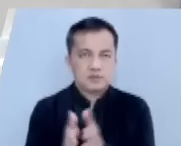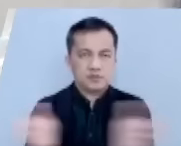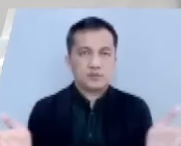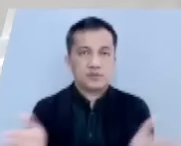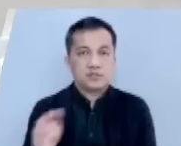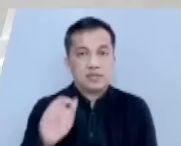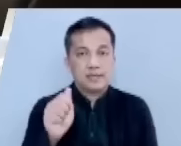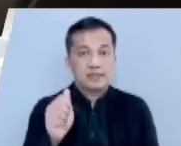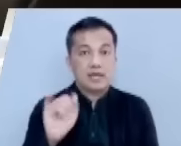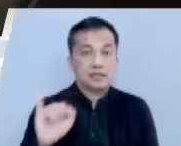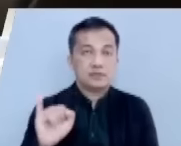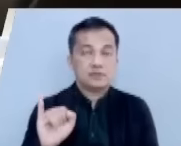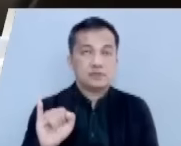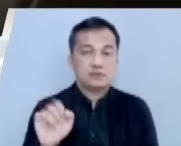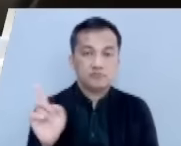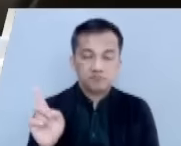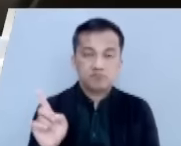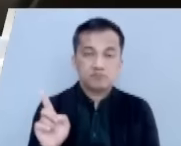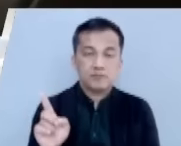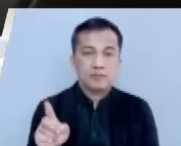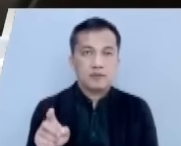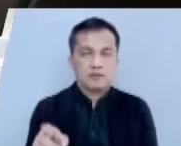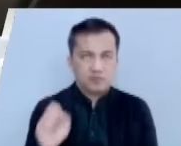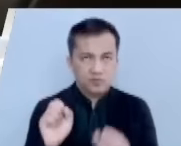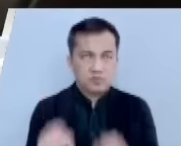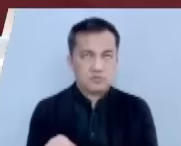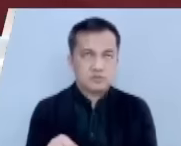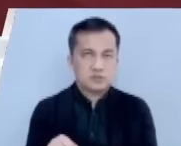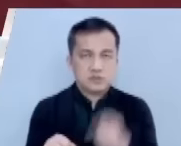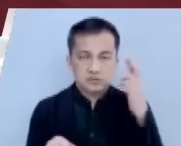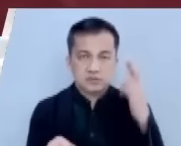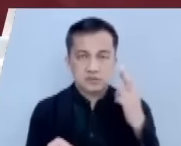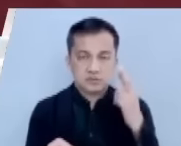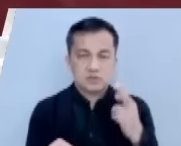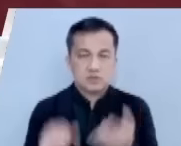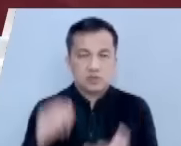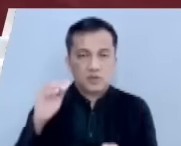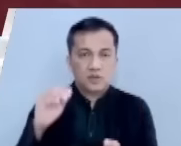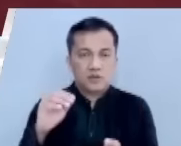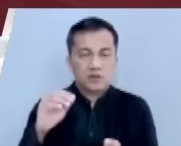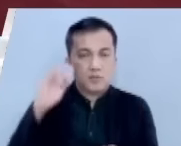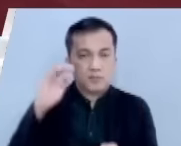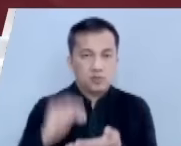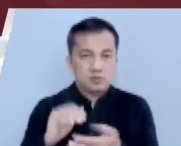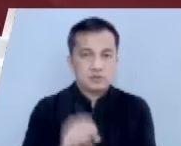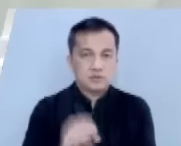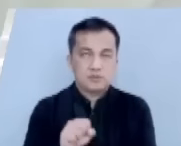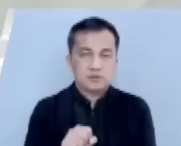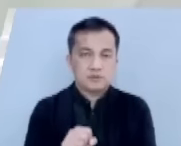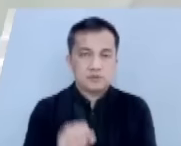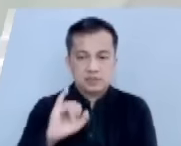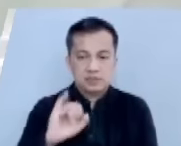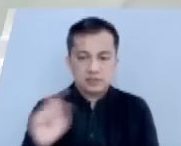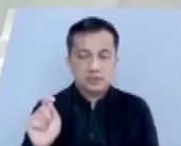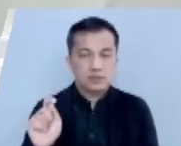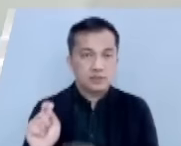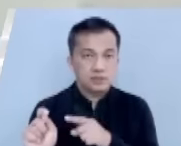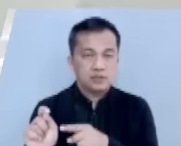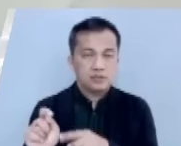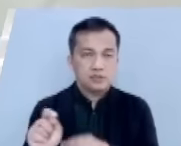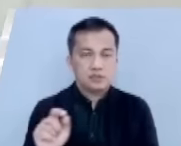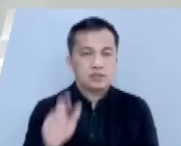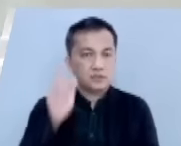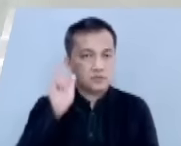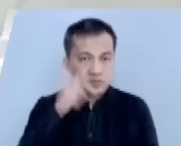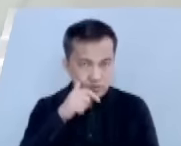Intelligence o AI sa mga posibleng maging dahilan para mabawasan ang trabaho ng mga IT at maging BPO o call center